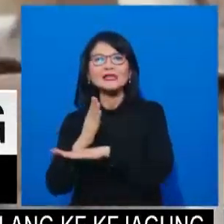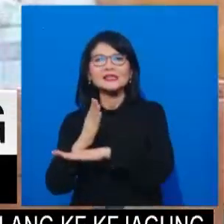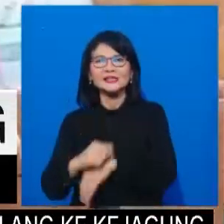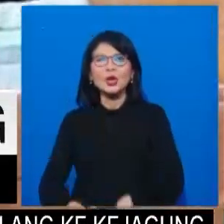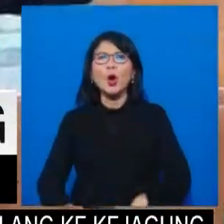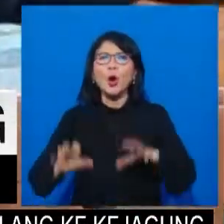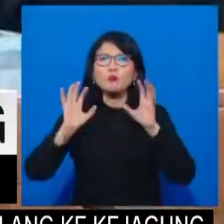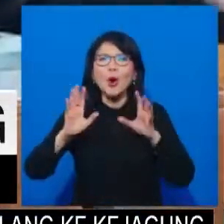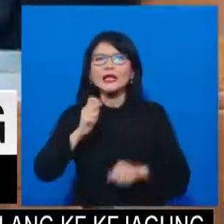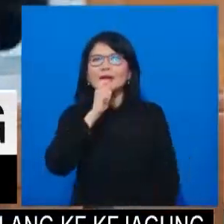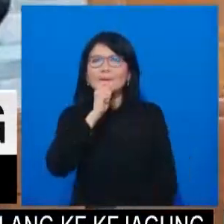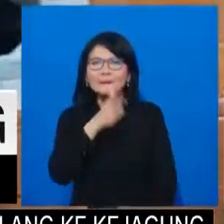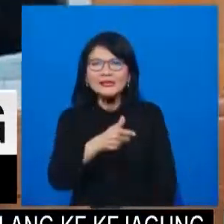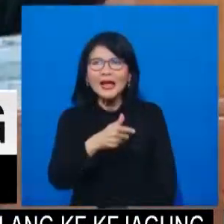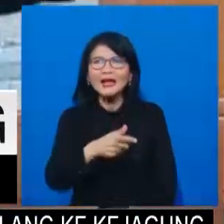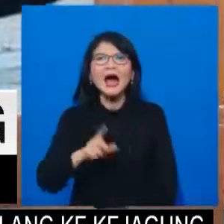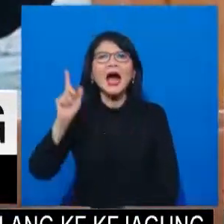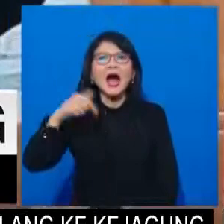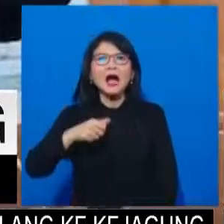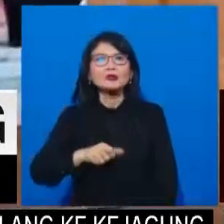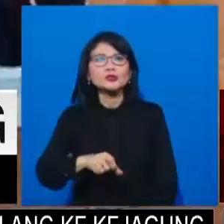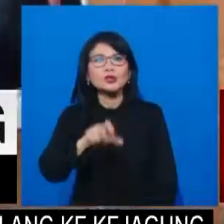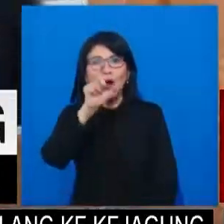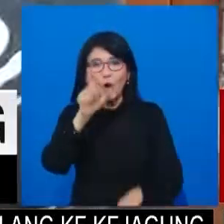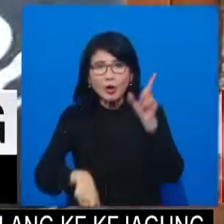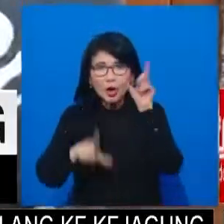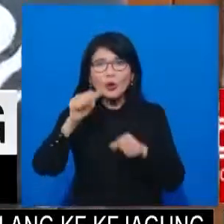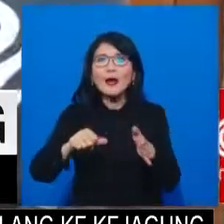kebanjiran pesanan sehingga harus mempekerjakan 3 orang karyawan.